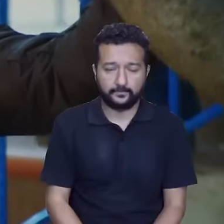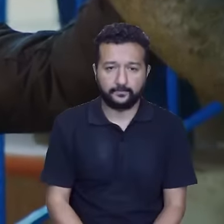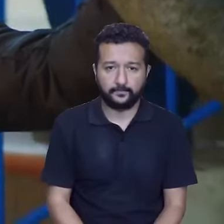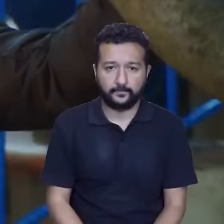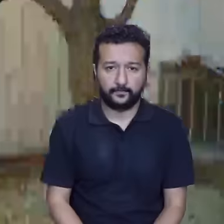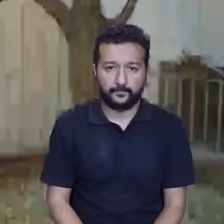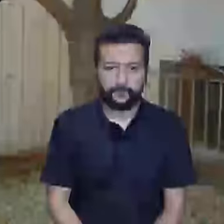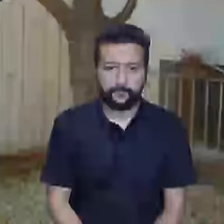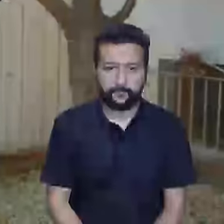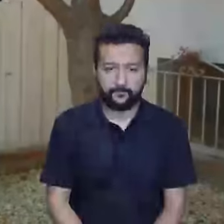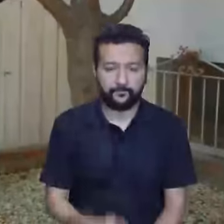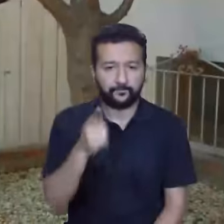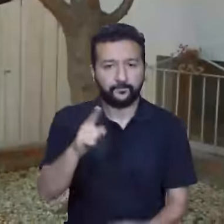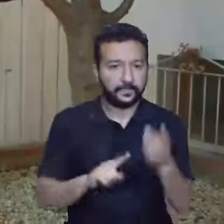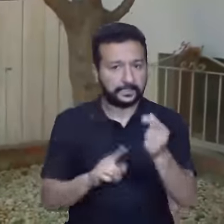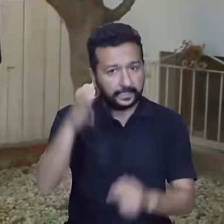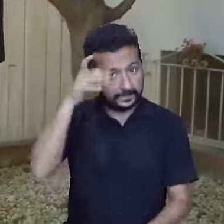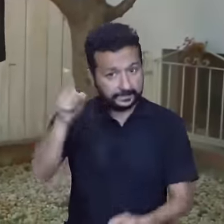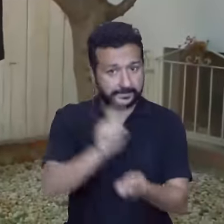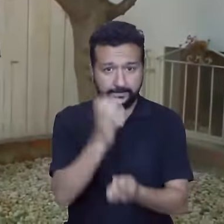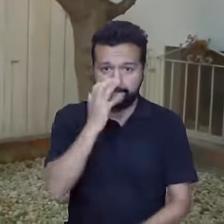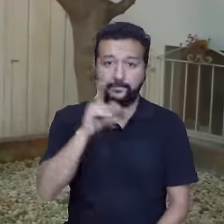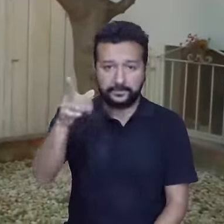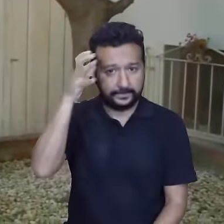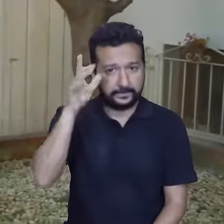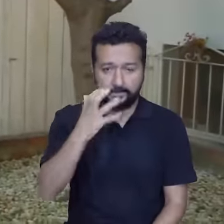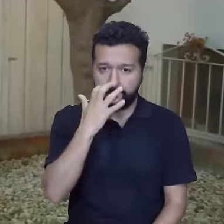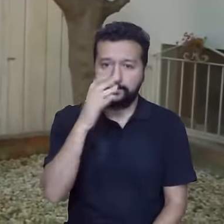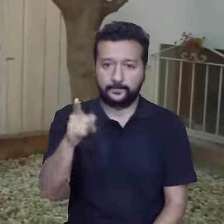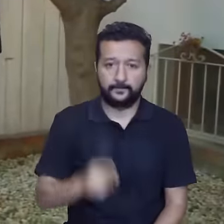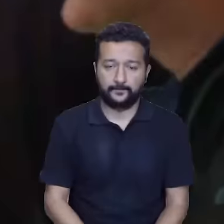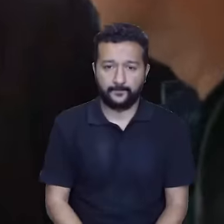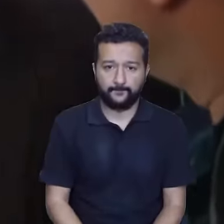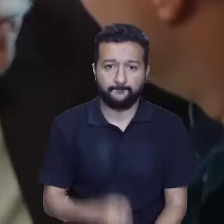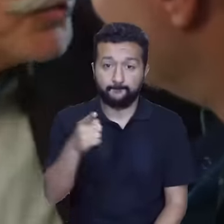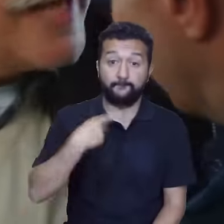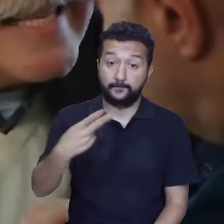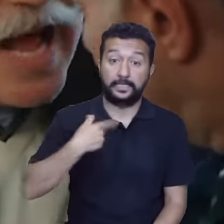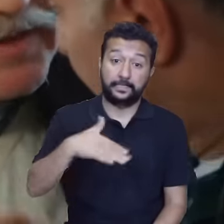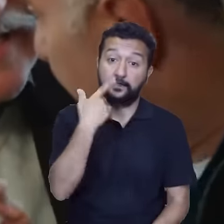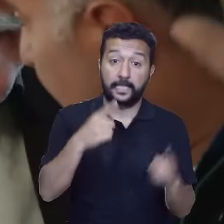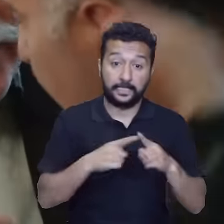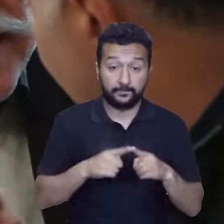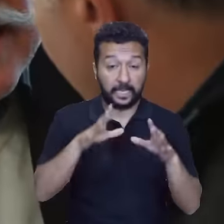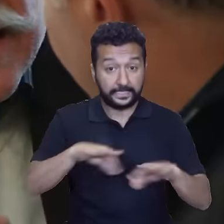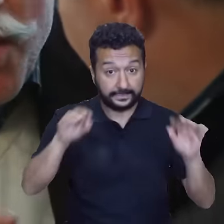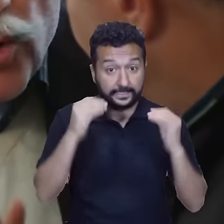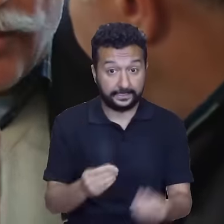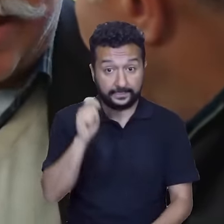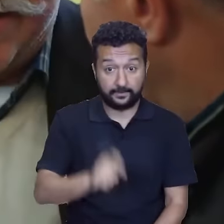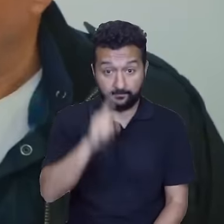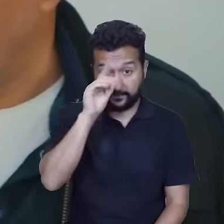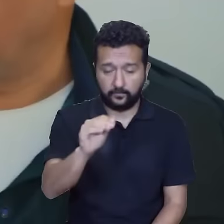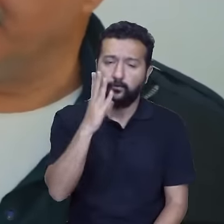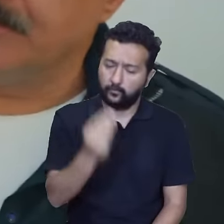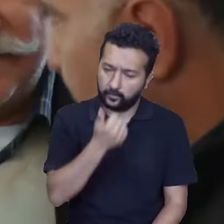Lan İlyas, taktım kafayı sana. Taktım İlyas. Biz çıkıyoruz. Hesabını, kitabını iyi yap ona